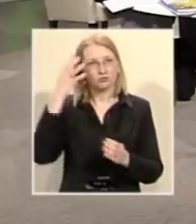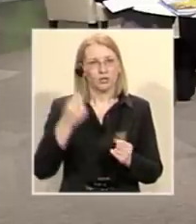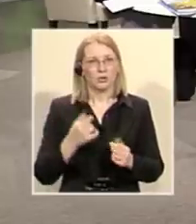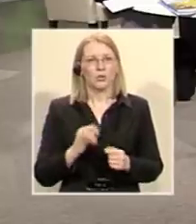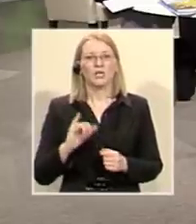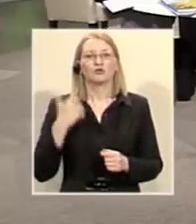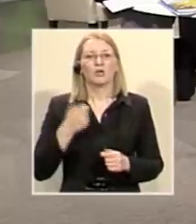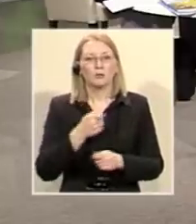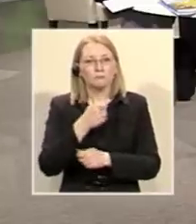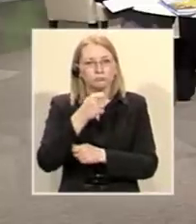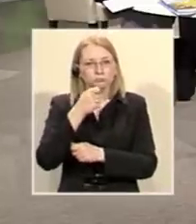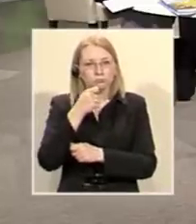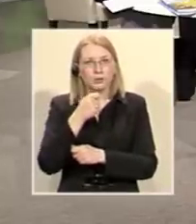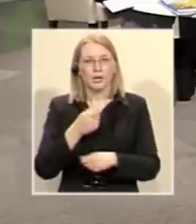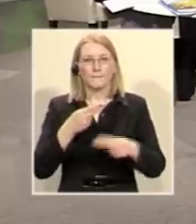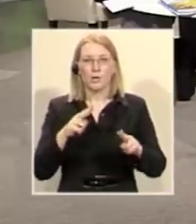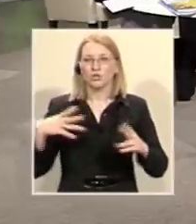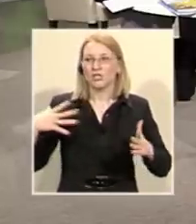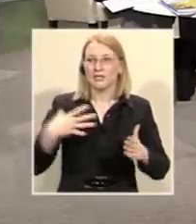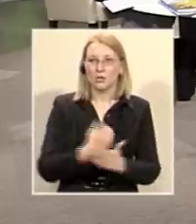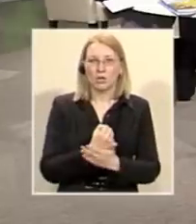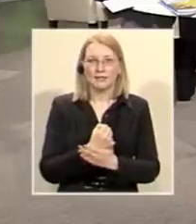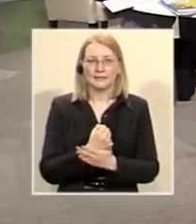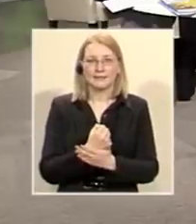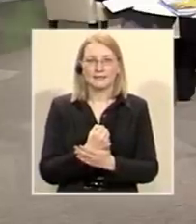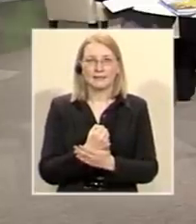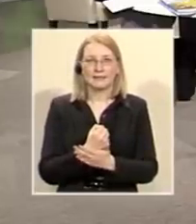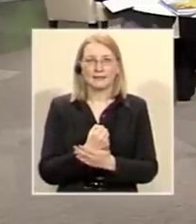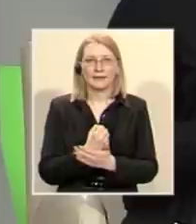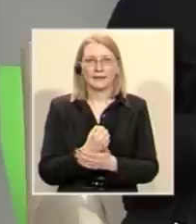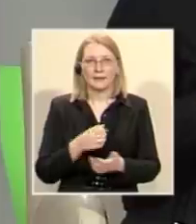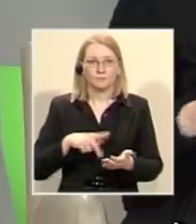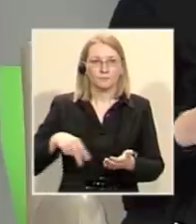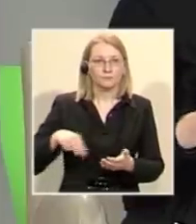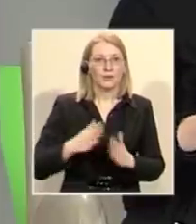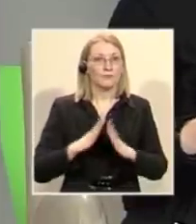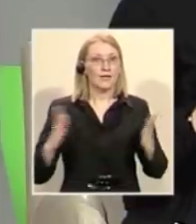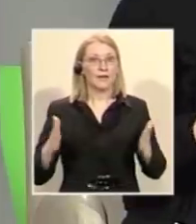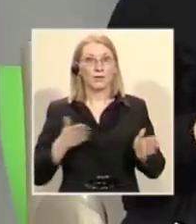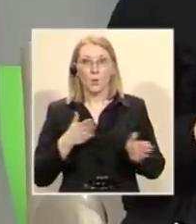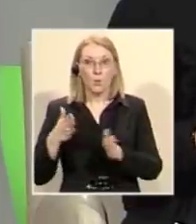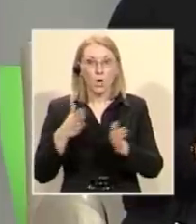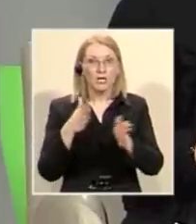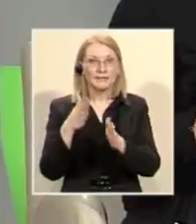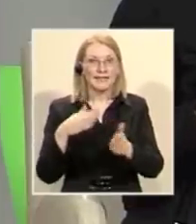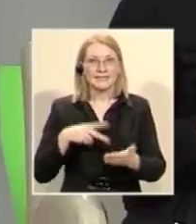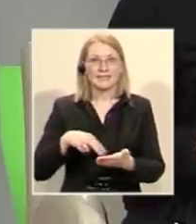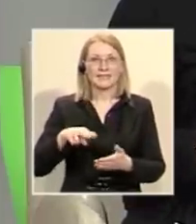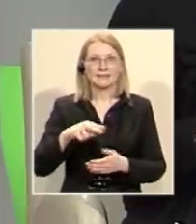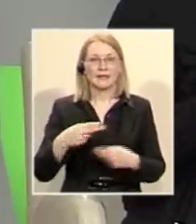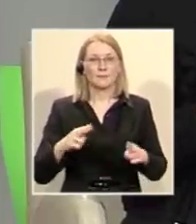koje možete koristiti. Znači, kad se krećete vani, znači orijentaciji i kretanju može poslužiti.